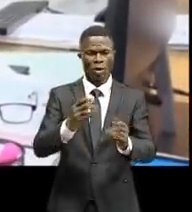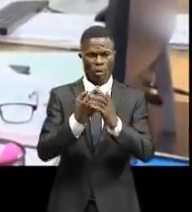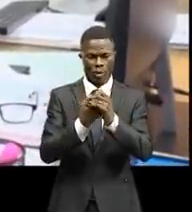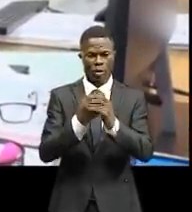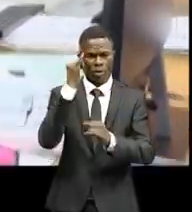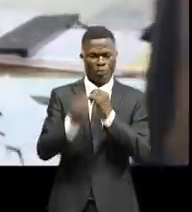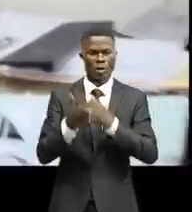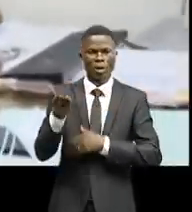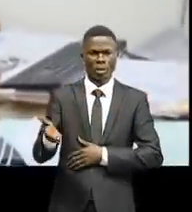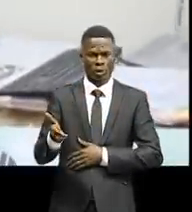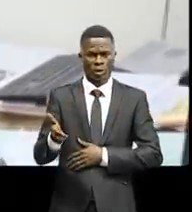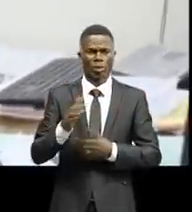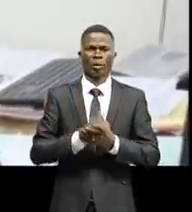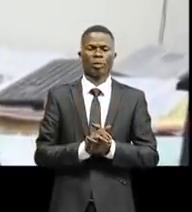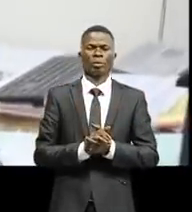finalisation.